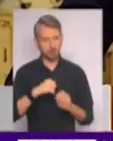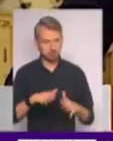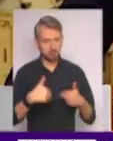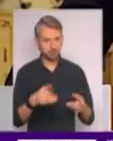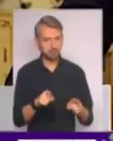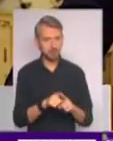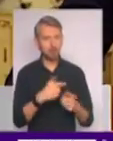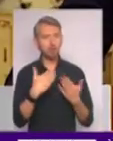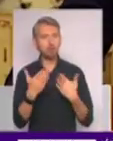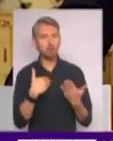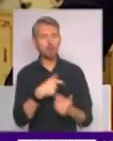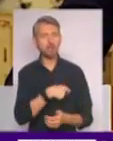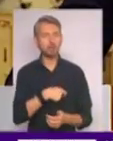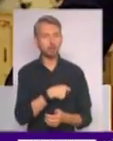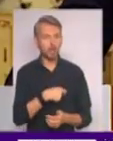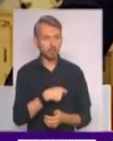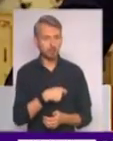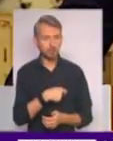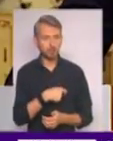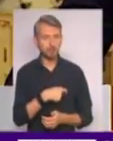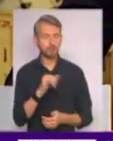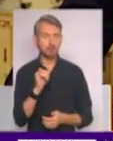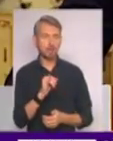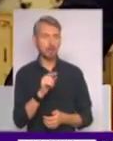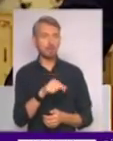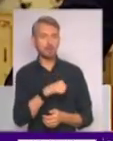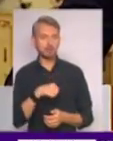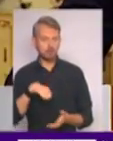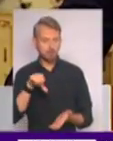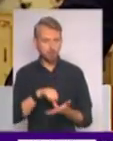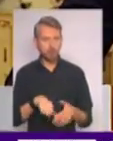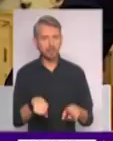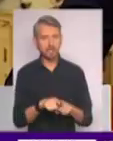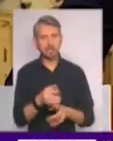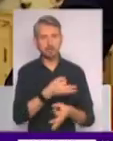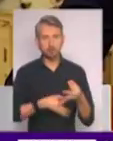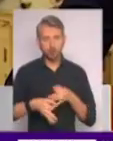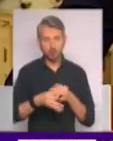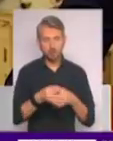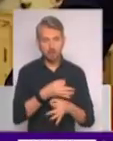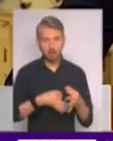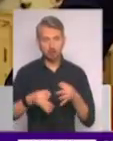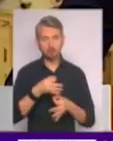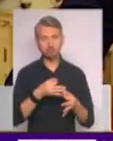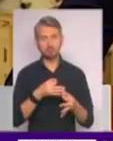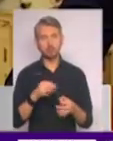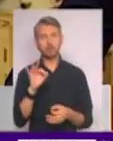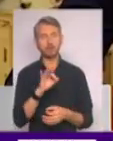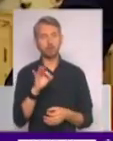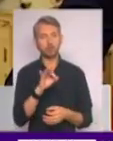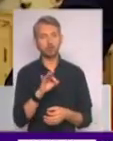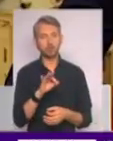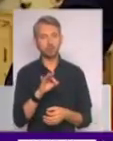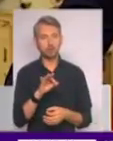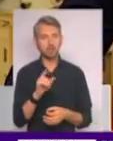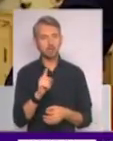про спілкування депутатського корпусу. І він сам присутній на таких дискусіях, я би так сказав би, відносно з